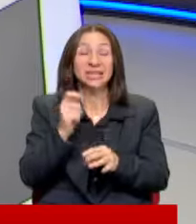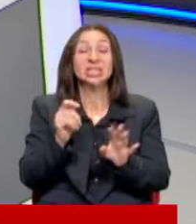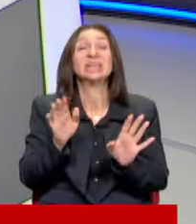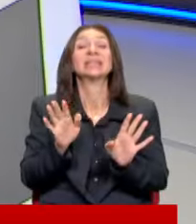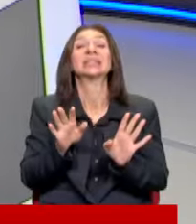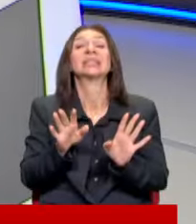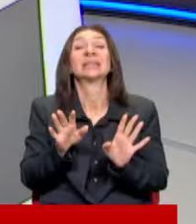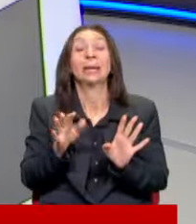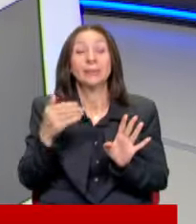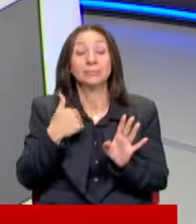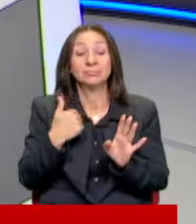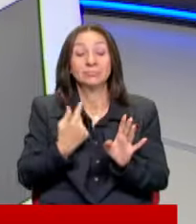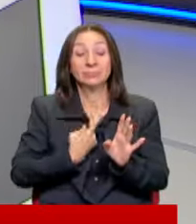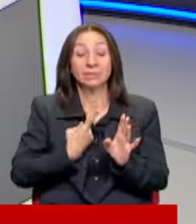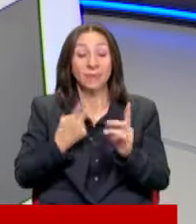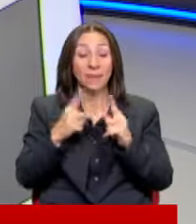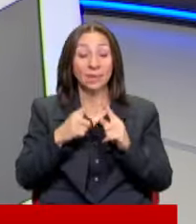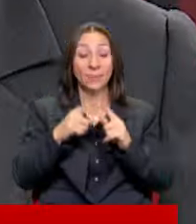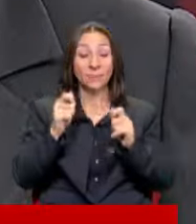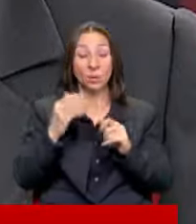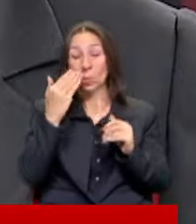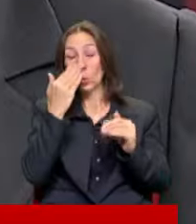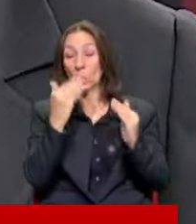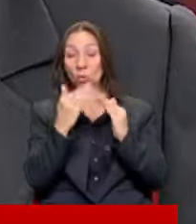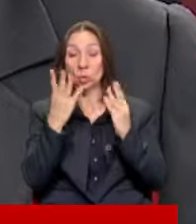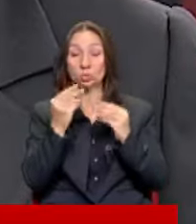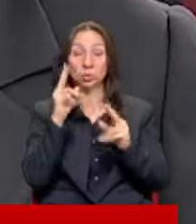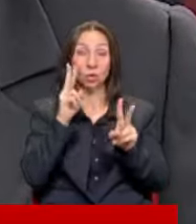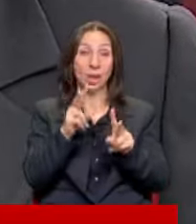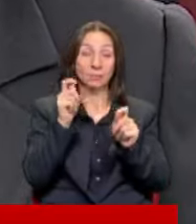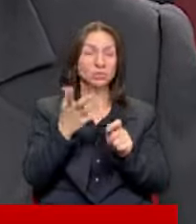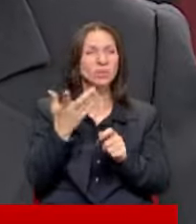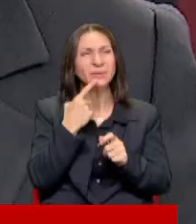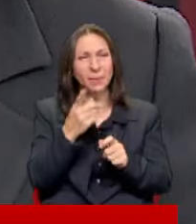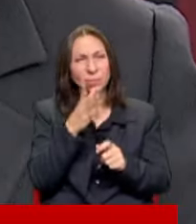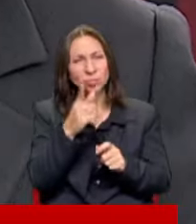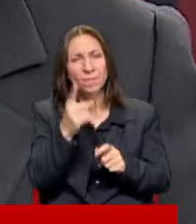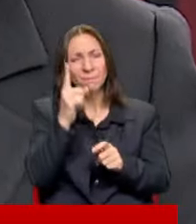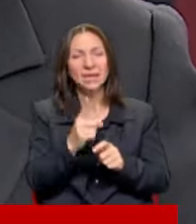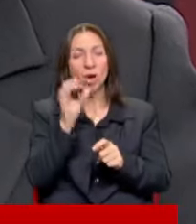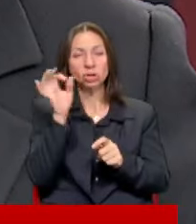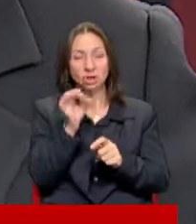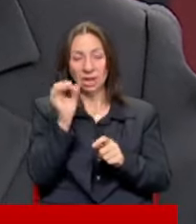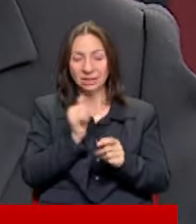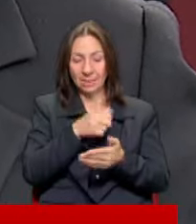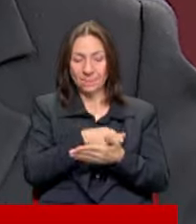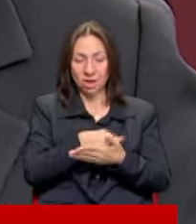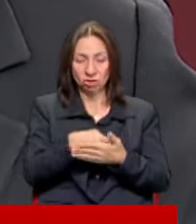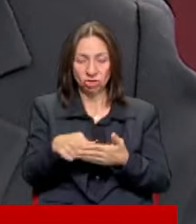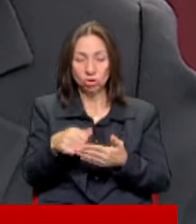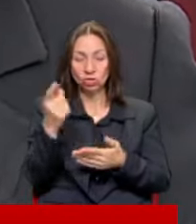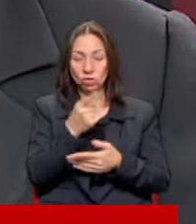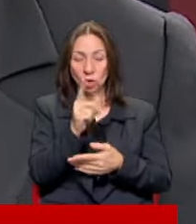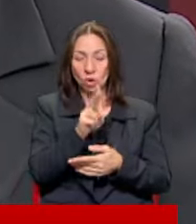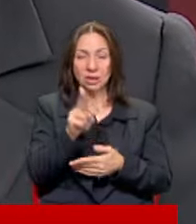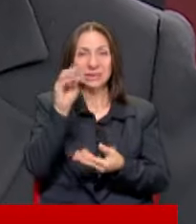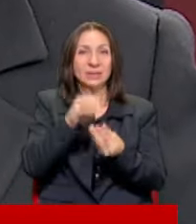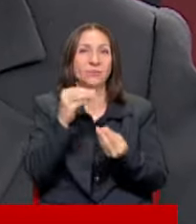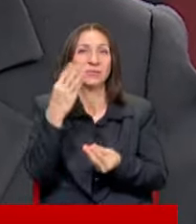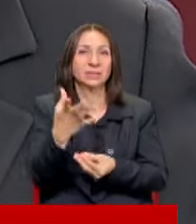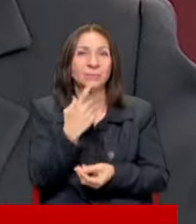değil Bizim hesap ettiğimiz öngördüğümüz göre yapacağız Bu ne demek biliyor musunuz 1 Ocak'ta asgari ücretliye % 117